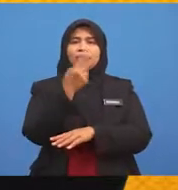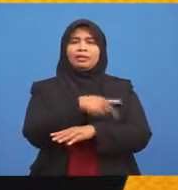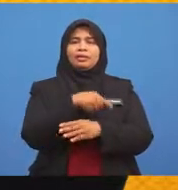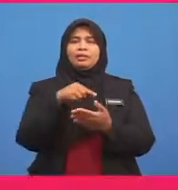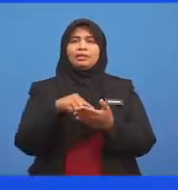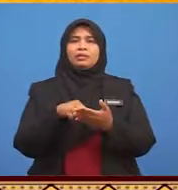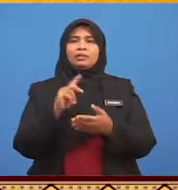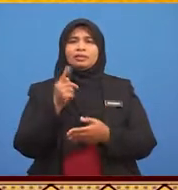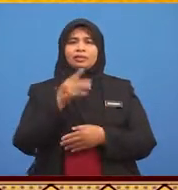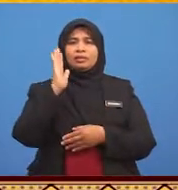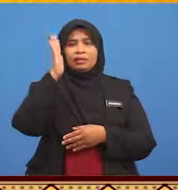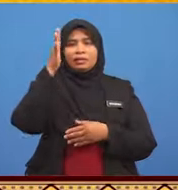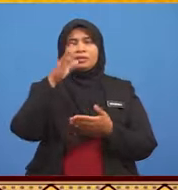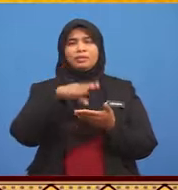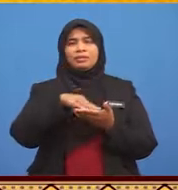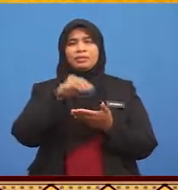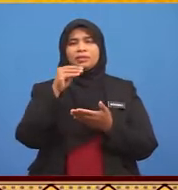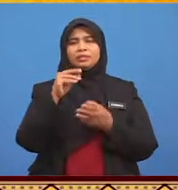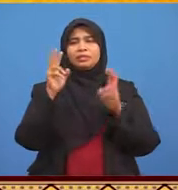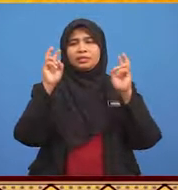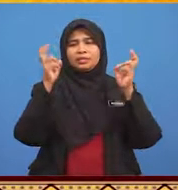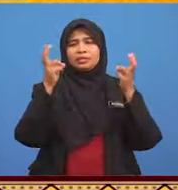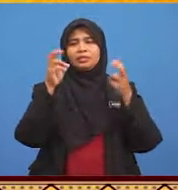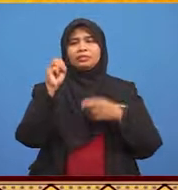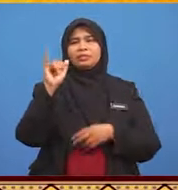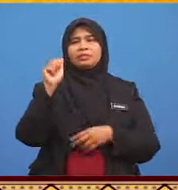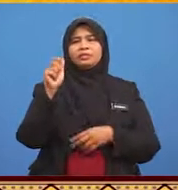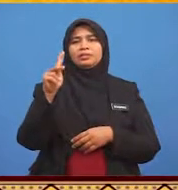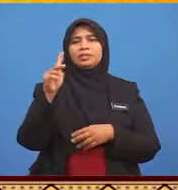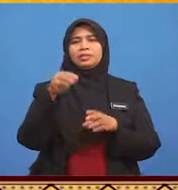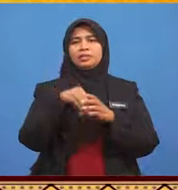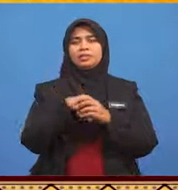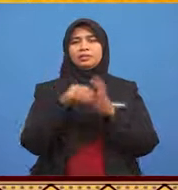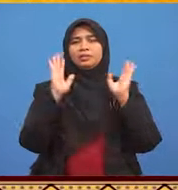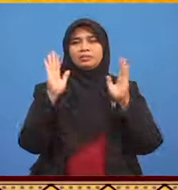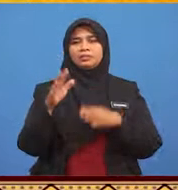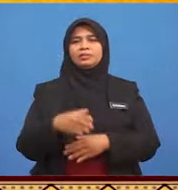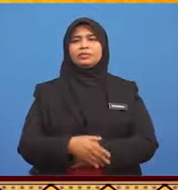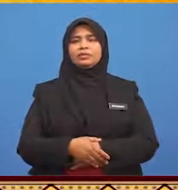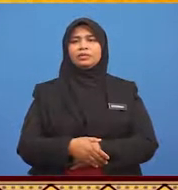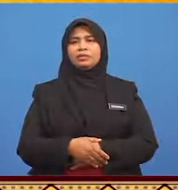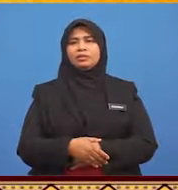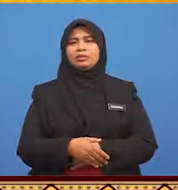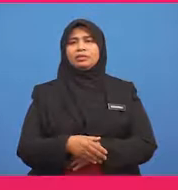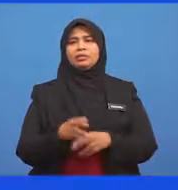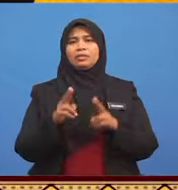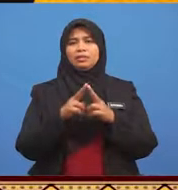kita akan mempelajari tajuk syak dalam solat bab 2 dalam bidang hadis